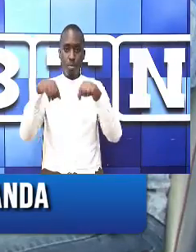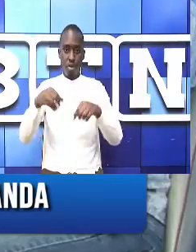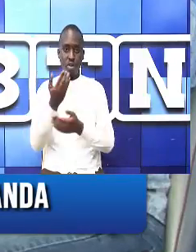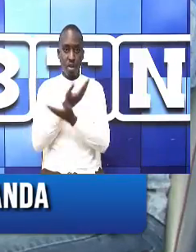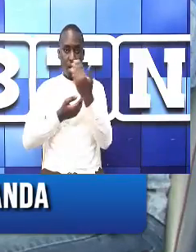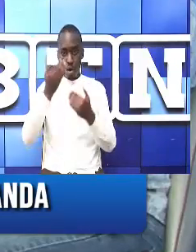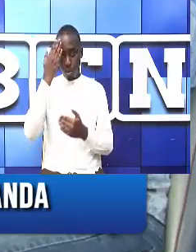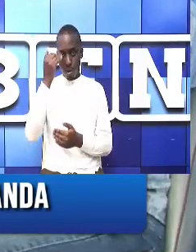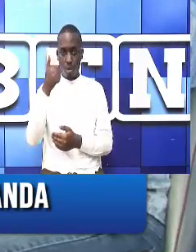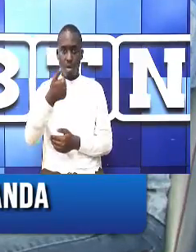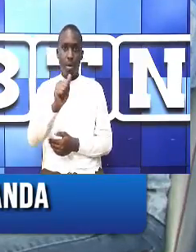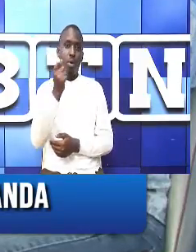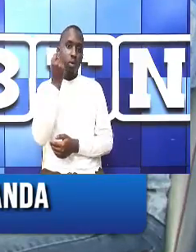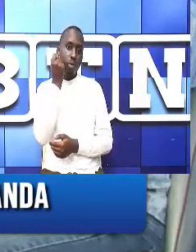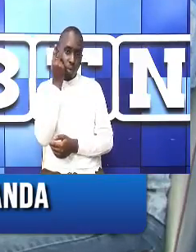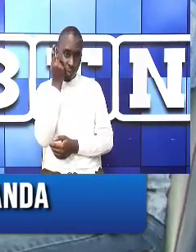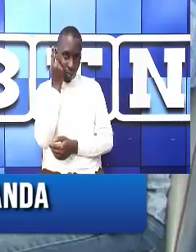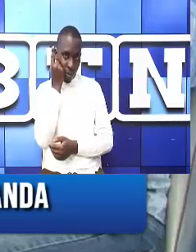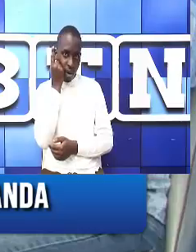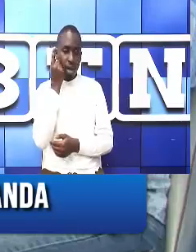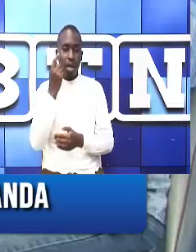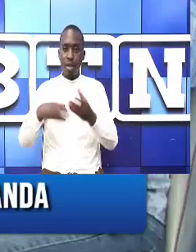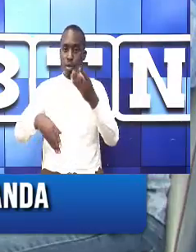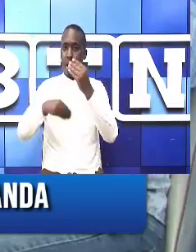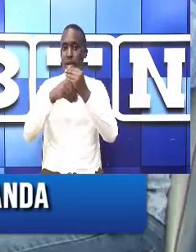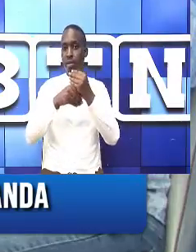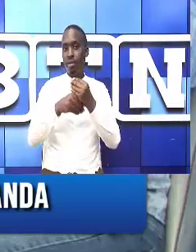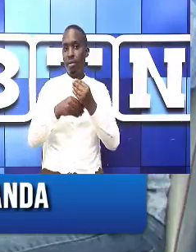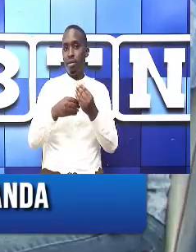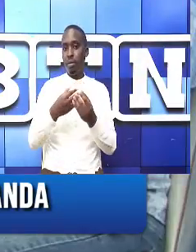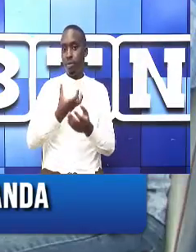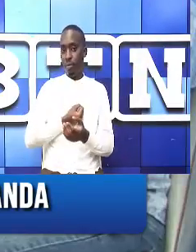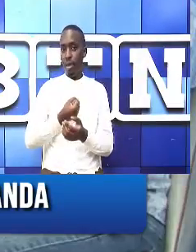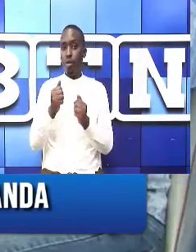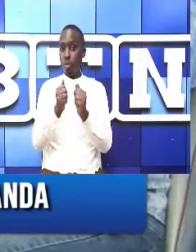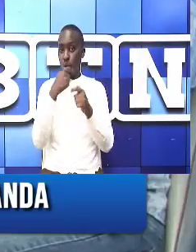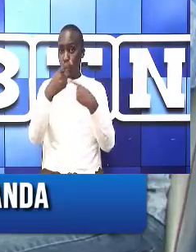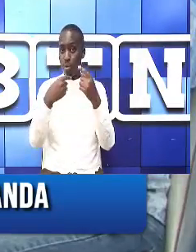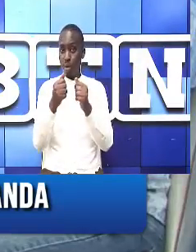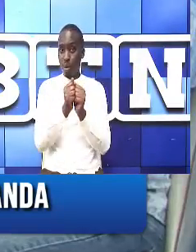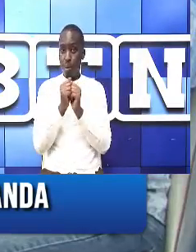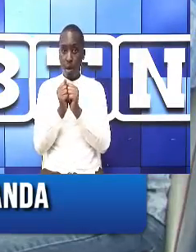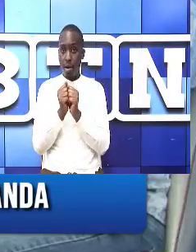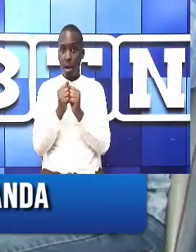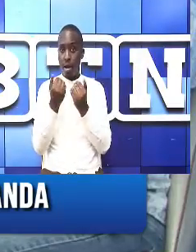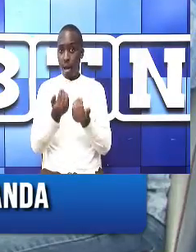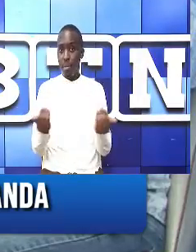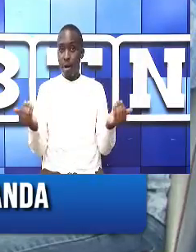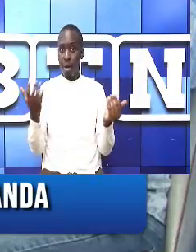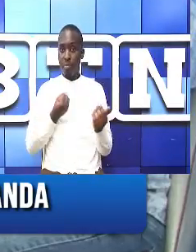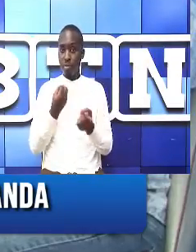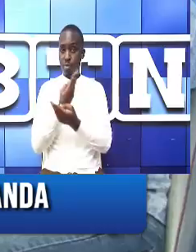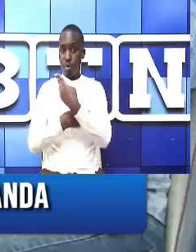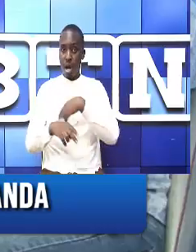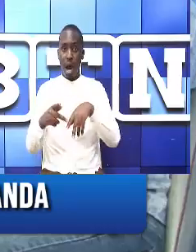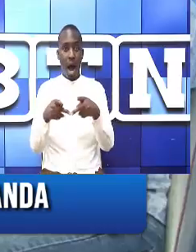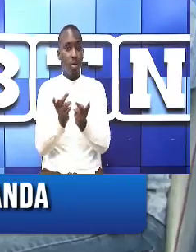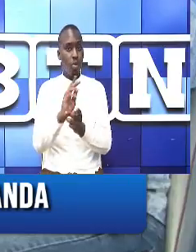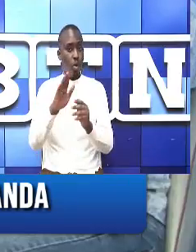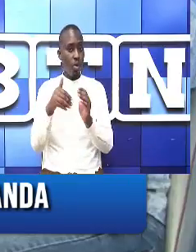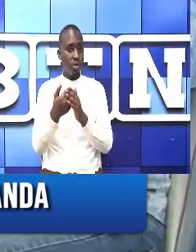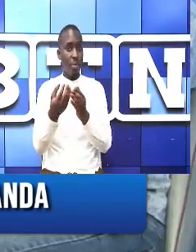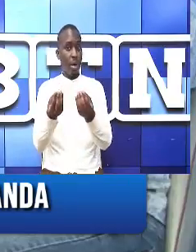kugira ngo nabo twumve inyunganizi badufitiye n'izi mbibutsa ko turi buze kubana ndetse n'abana nabo bafite ubumuga aho bari buze